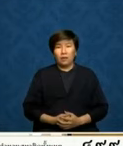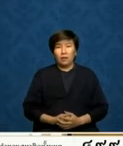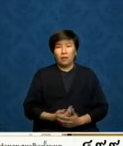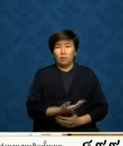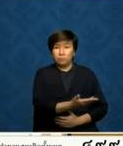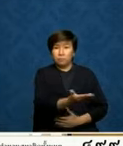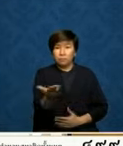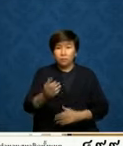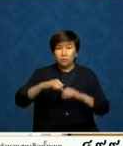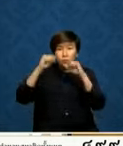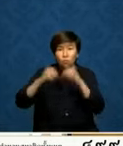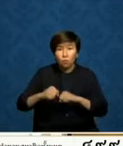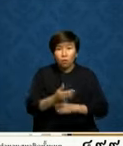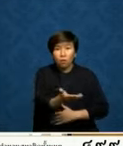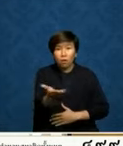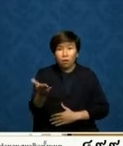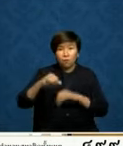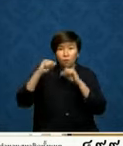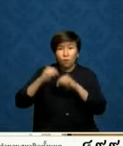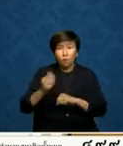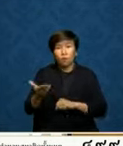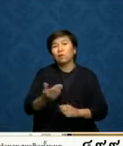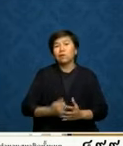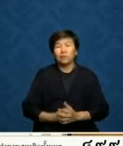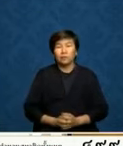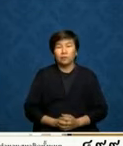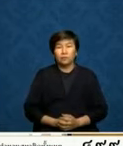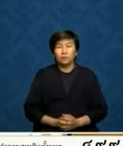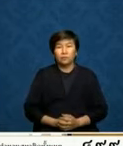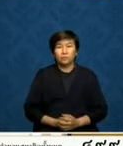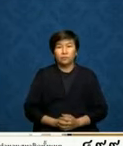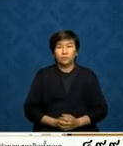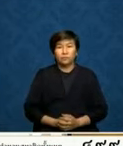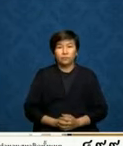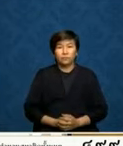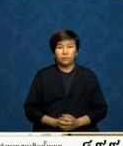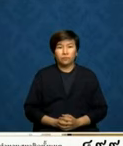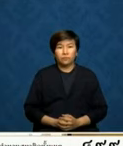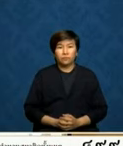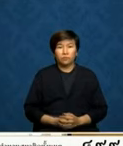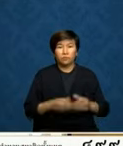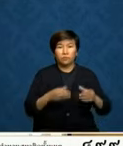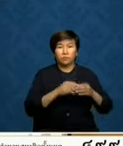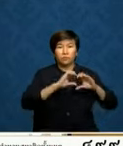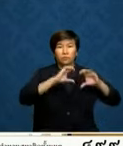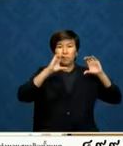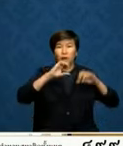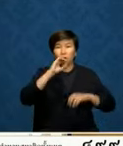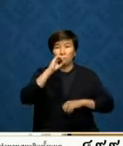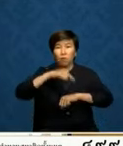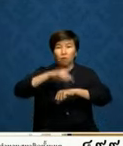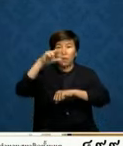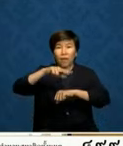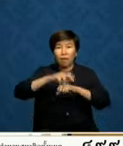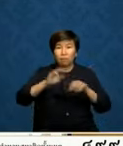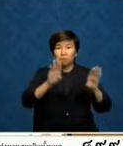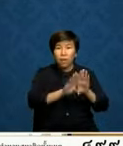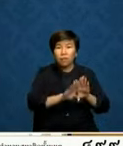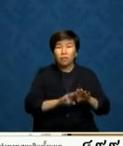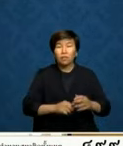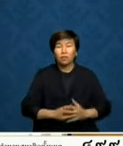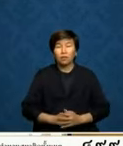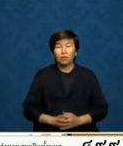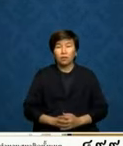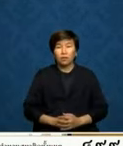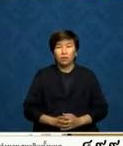กลงกันไว้นะครับว่าเนี่ยที่วิปบอกมาบ่ายสามขอให้ปิดนะครับที